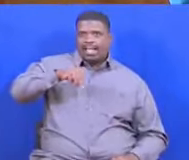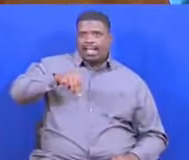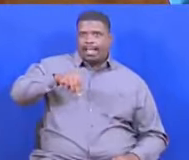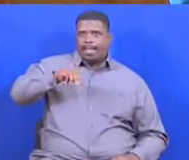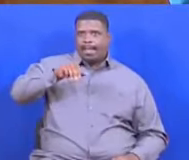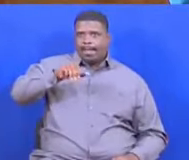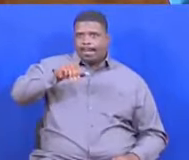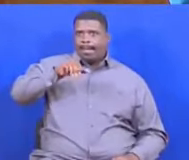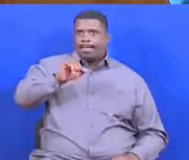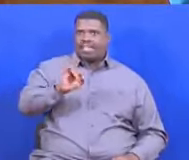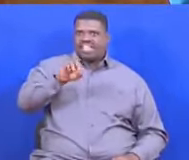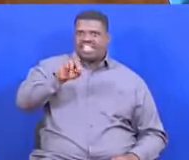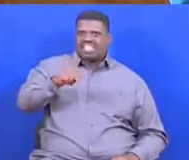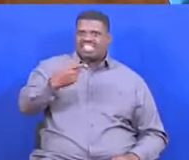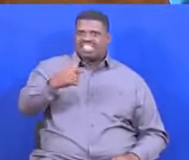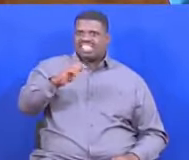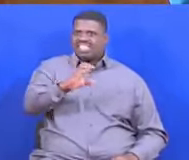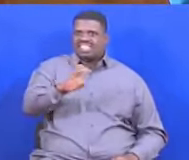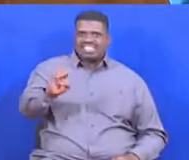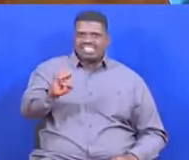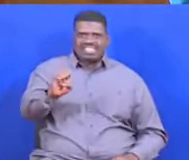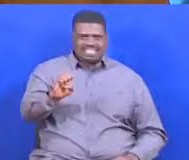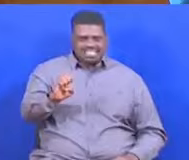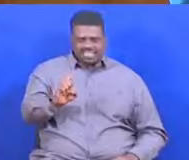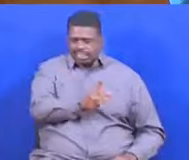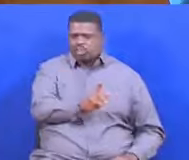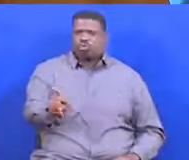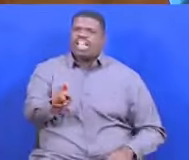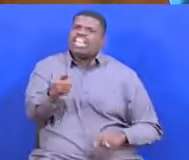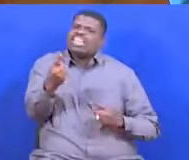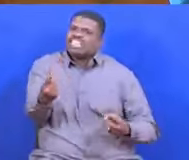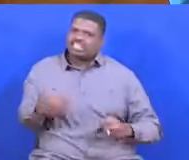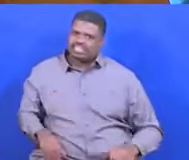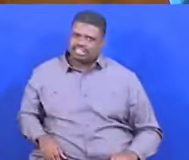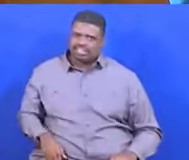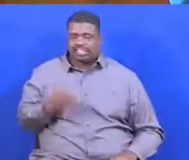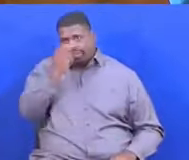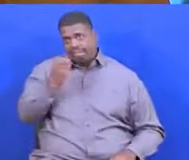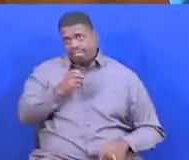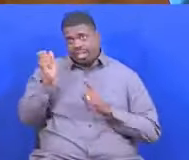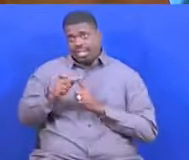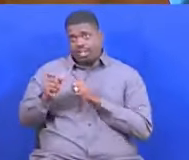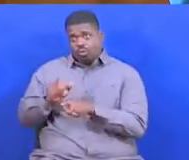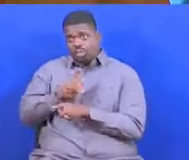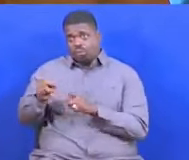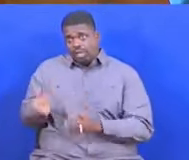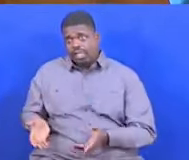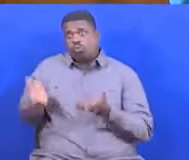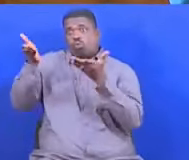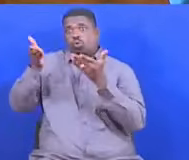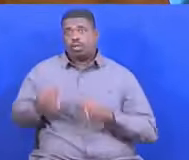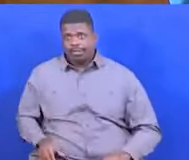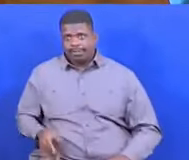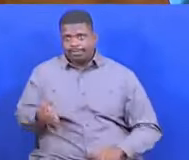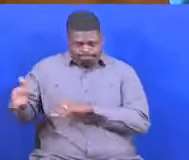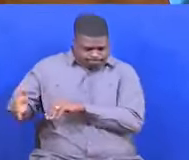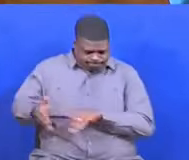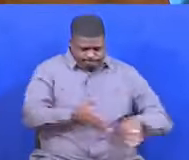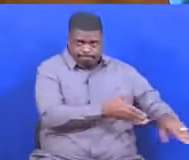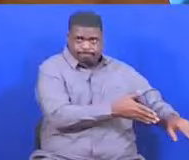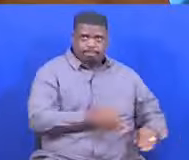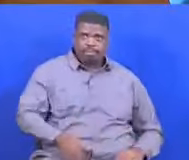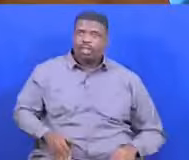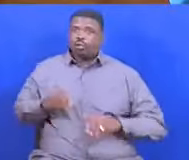chetu kikue. Hatuwasikia wa lugha nyingine wakichanganya lugha wakati wakizungumza. Haya, waheshimiwa bunge, tunaendelea na